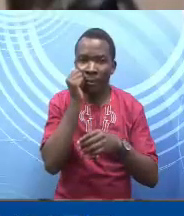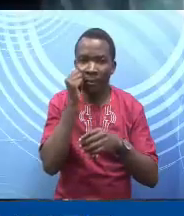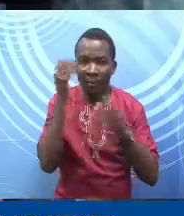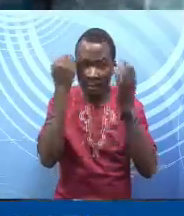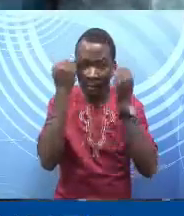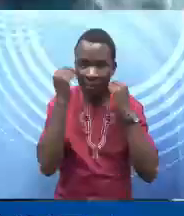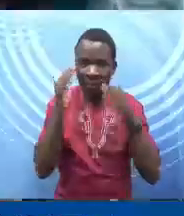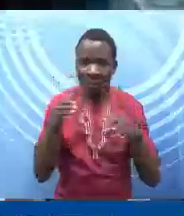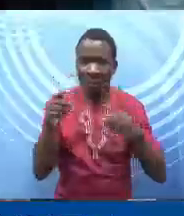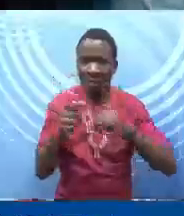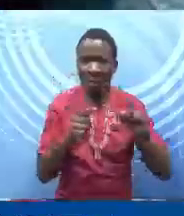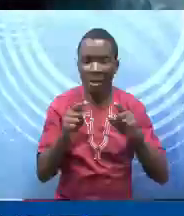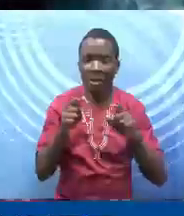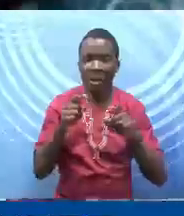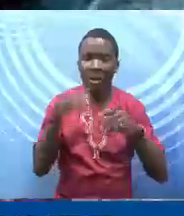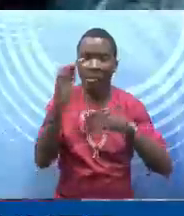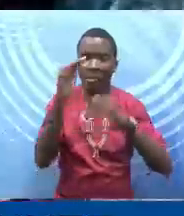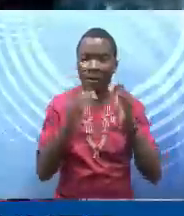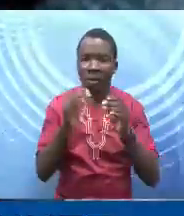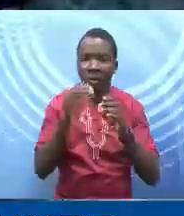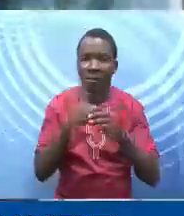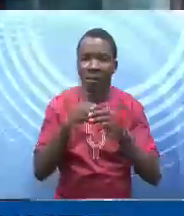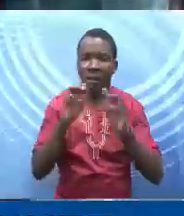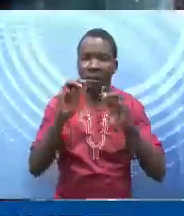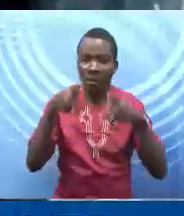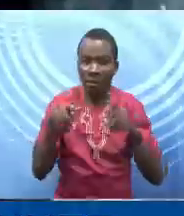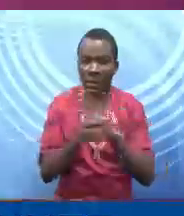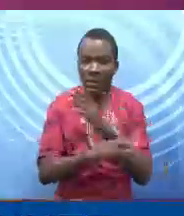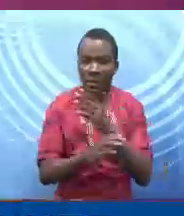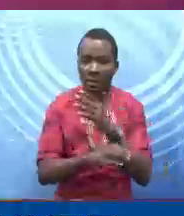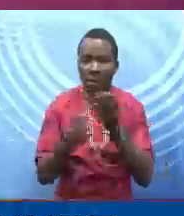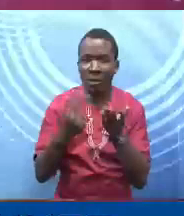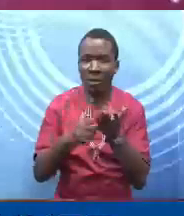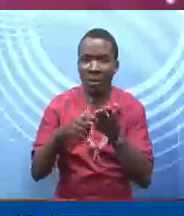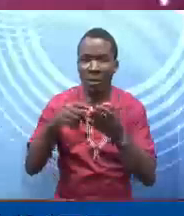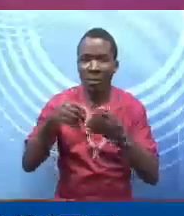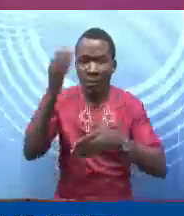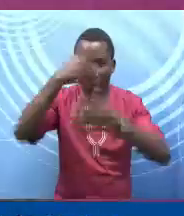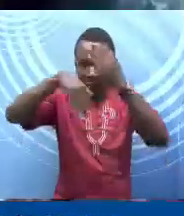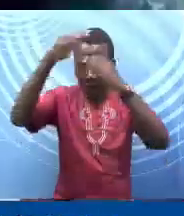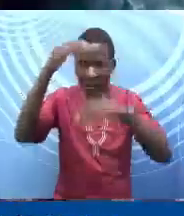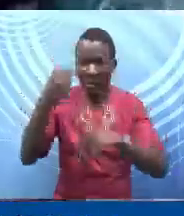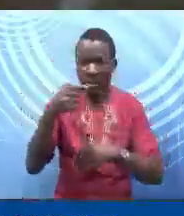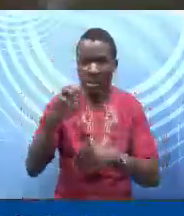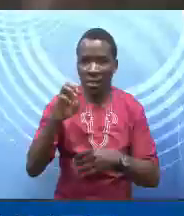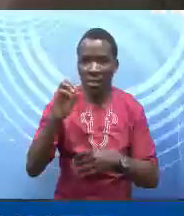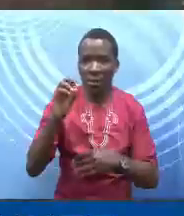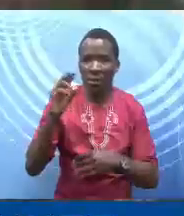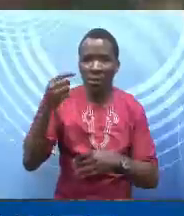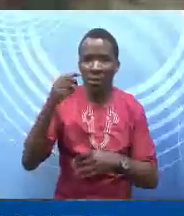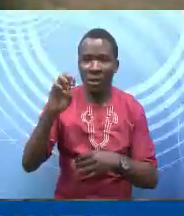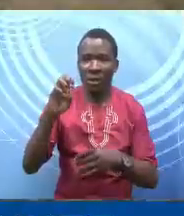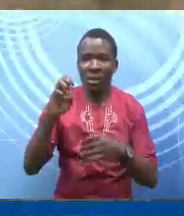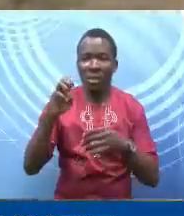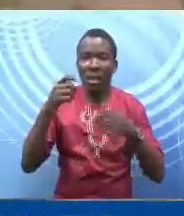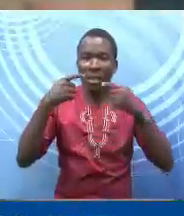guhatanira umwanya mu nteko ishinga amategeko y'igihugu cya Uganda, Professor George Ruchiri Wajakoya, yatangaje ko